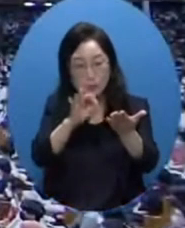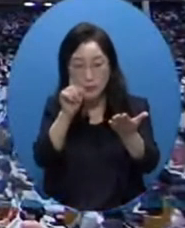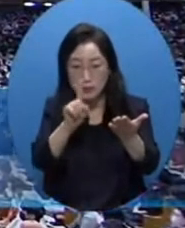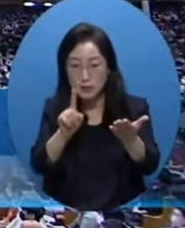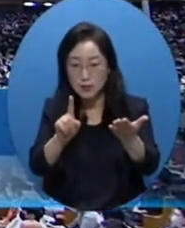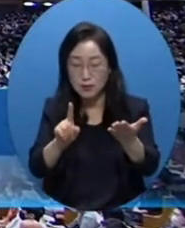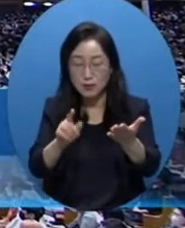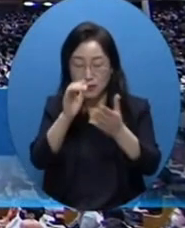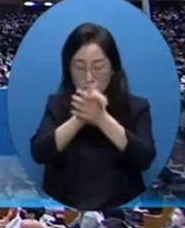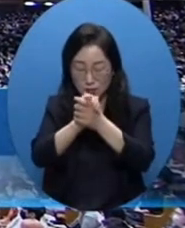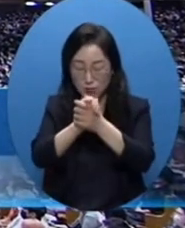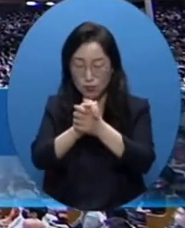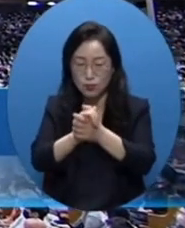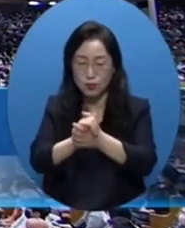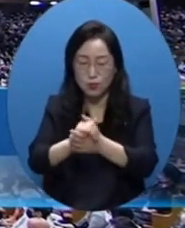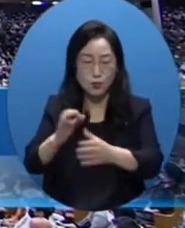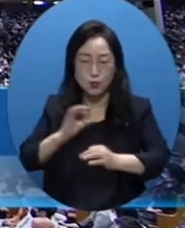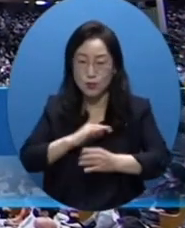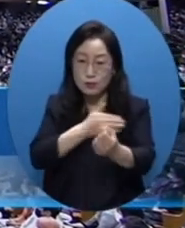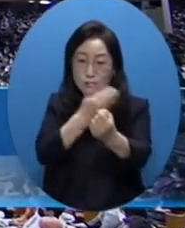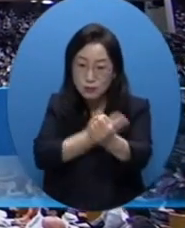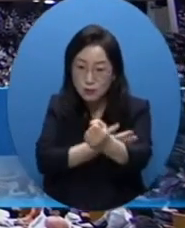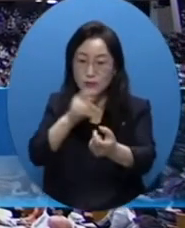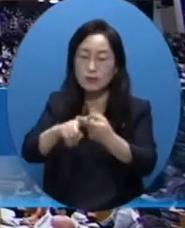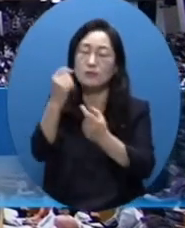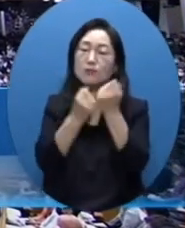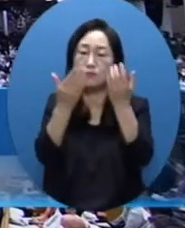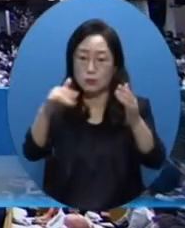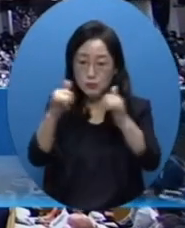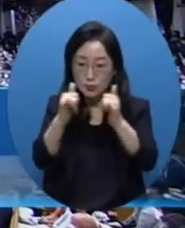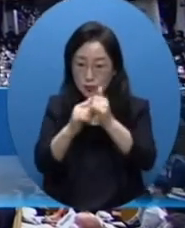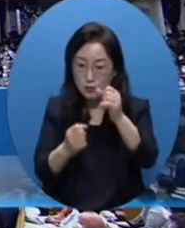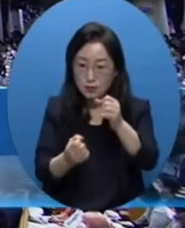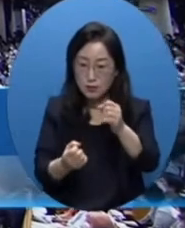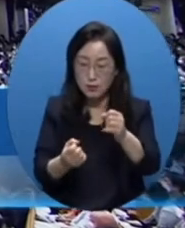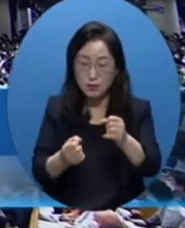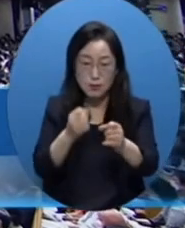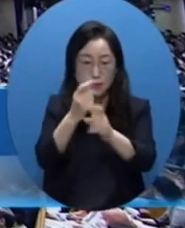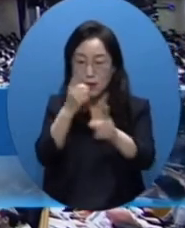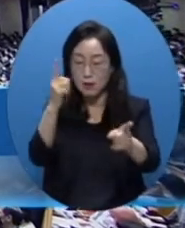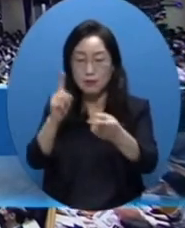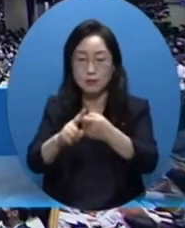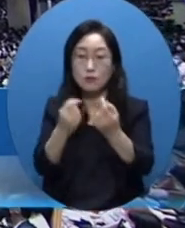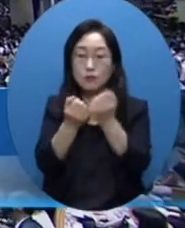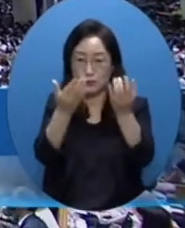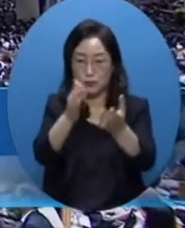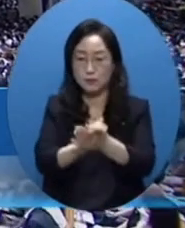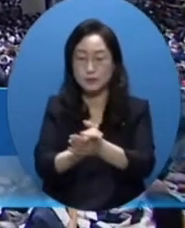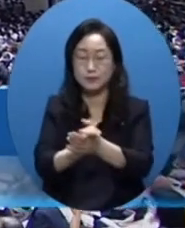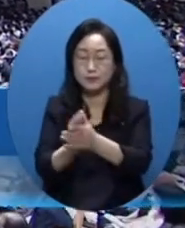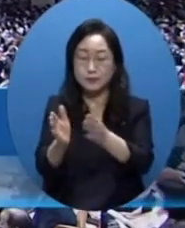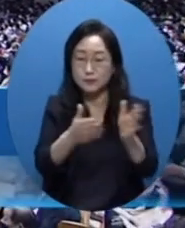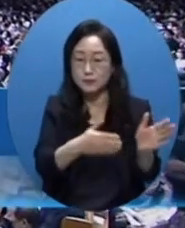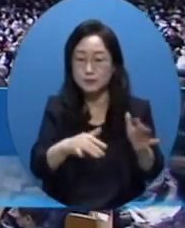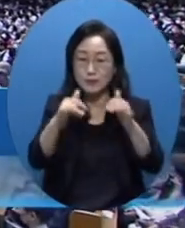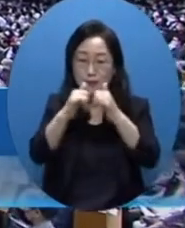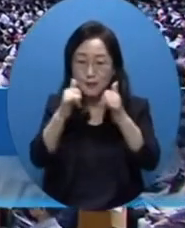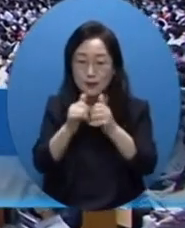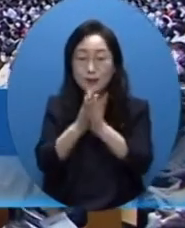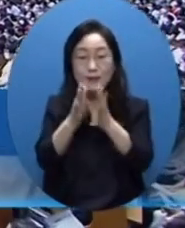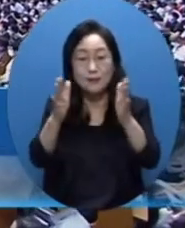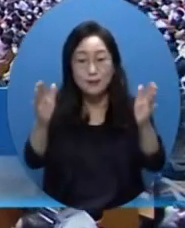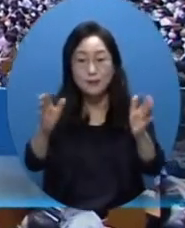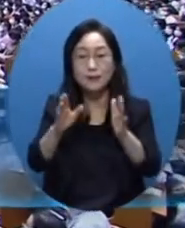대해서 어떻게 전쟁에서 이겼는가 말씀하고 있습니다. 전쟁이 시작되었을 때에